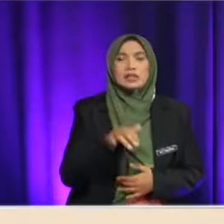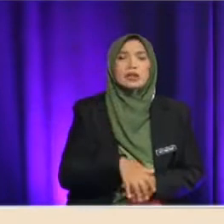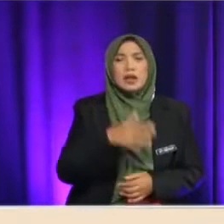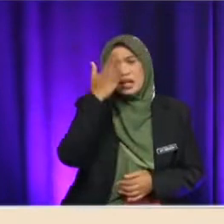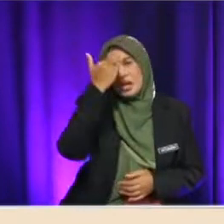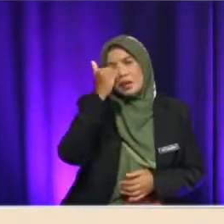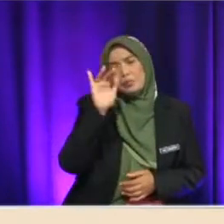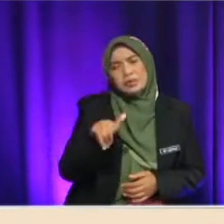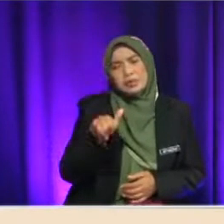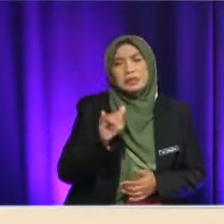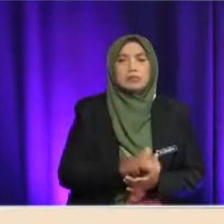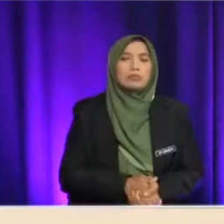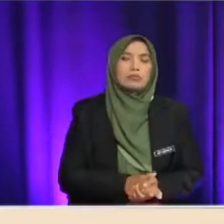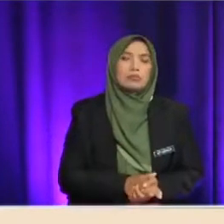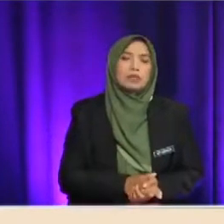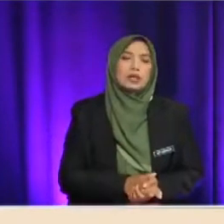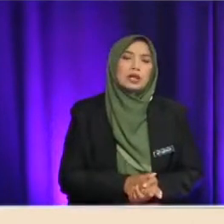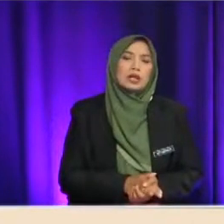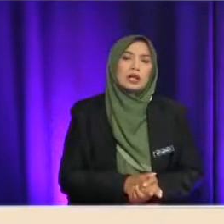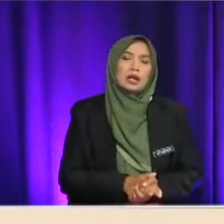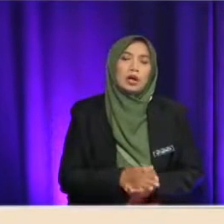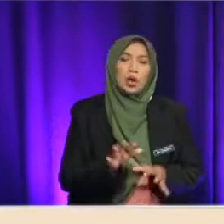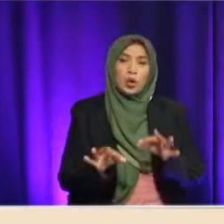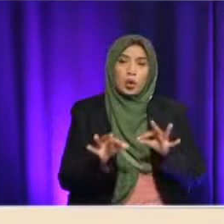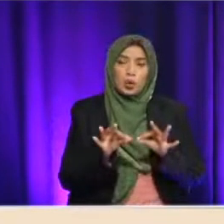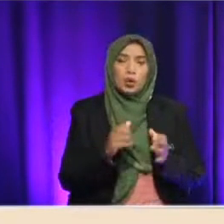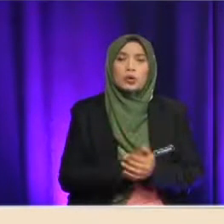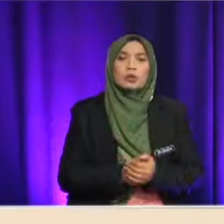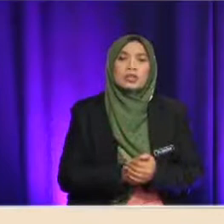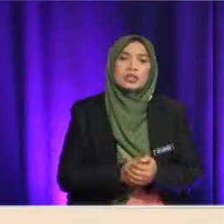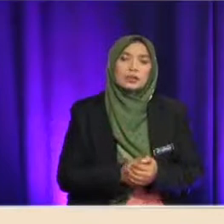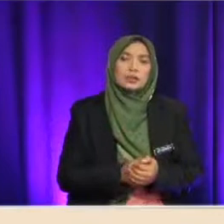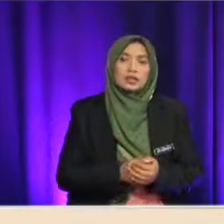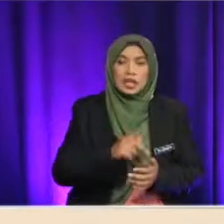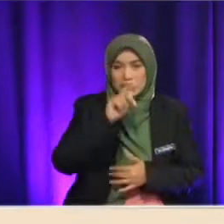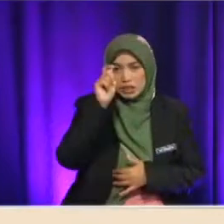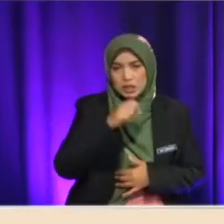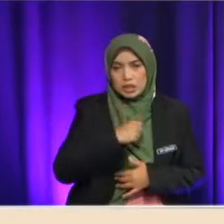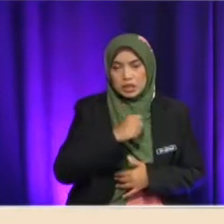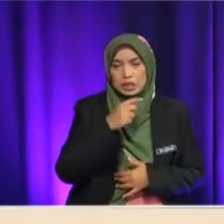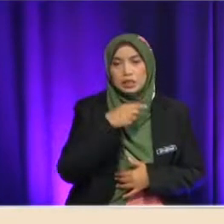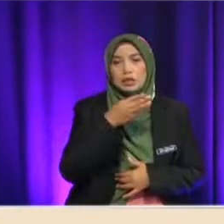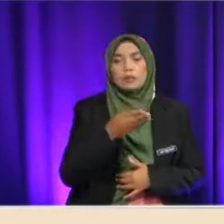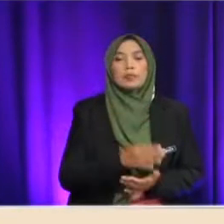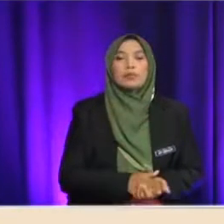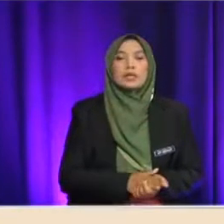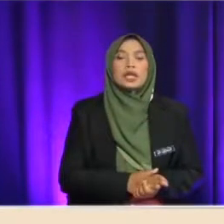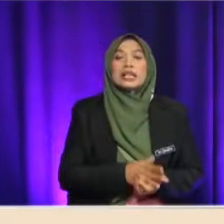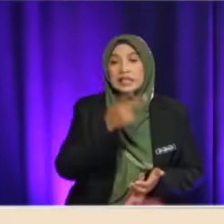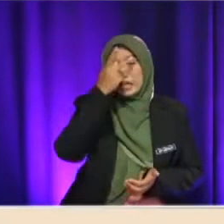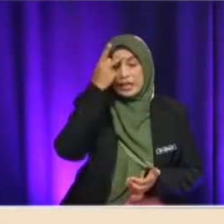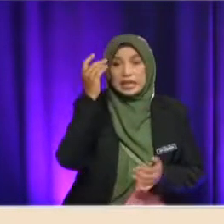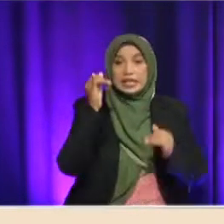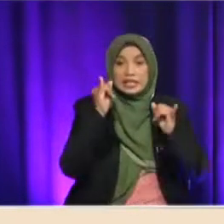ya? Bila kamu tanya diri kamu, maka ini cadangan idea. Kenapa? Mengapa? Sebab ibu bapa insan paling